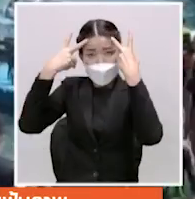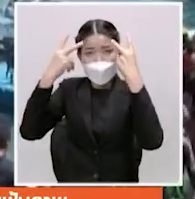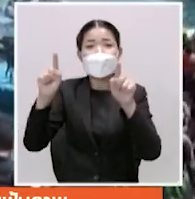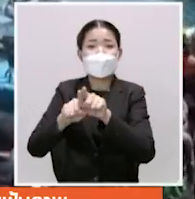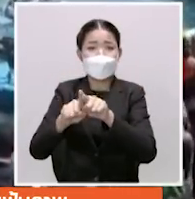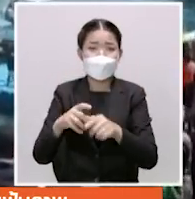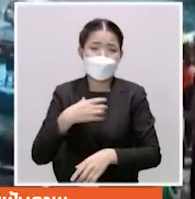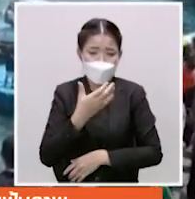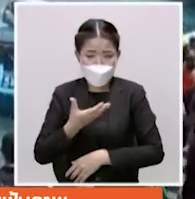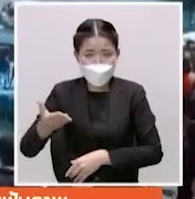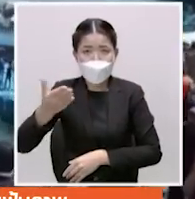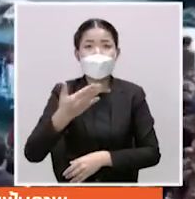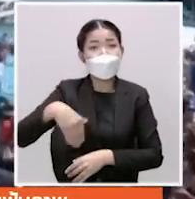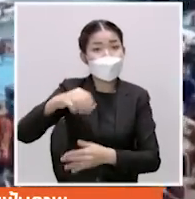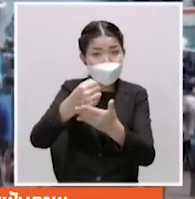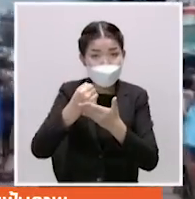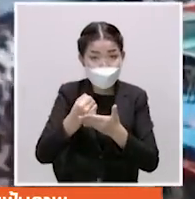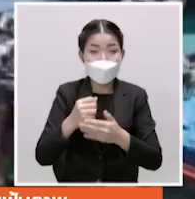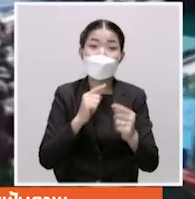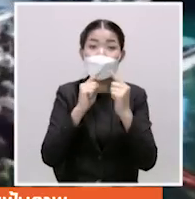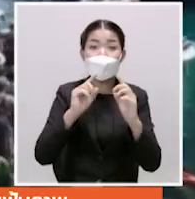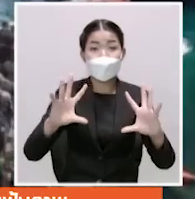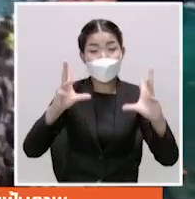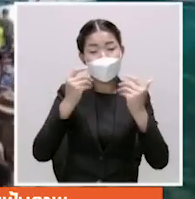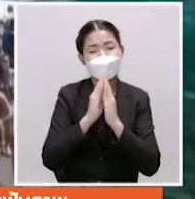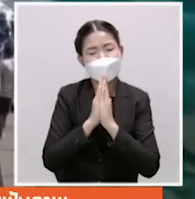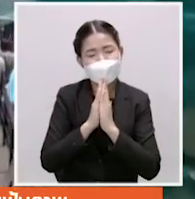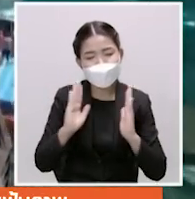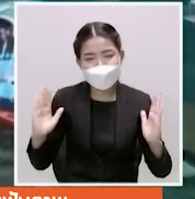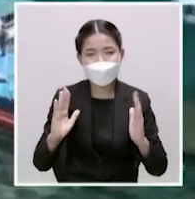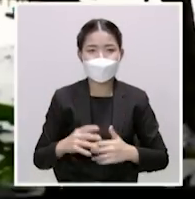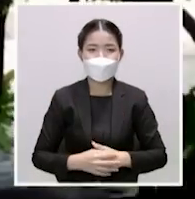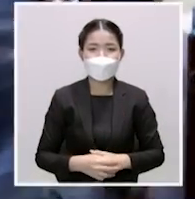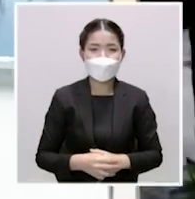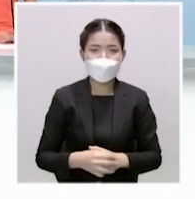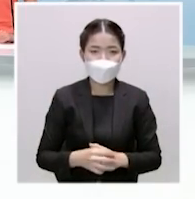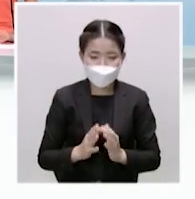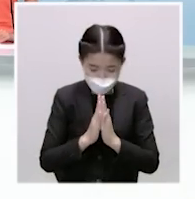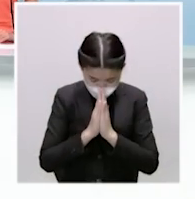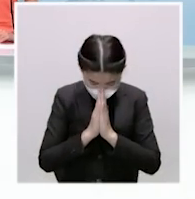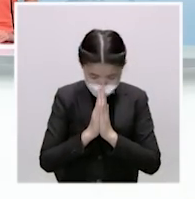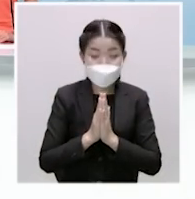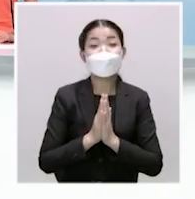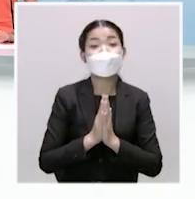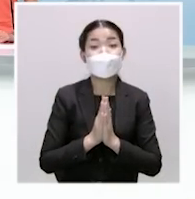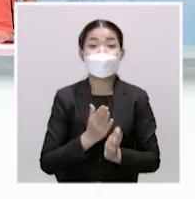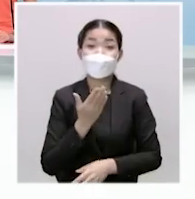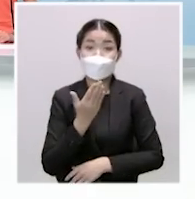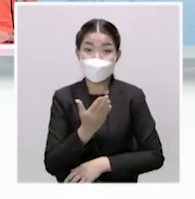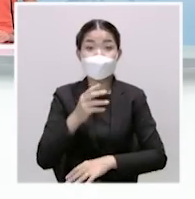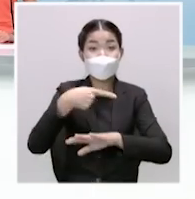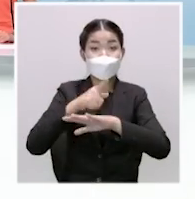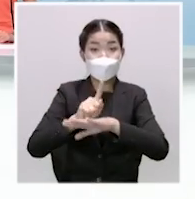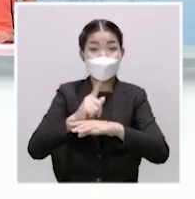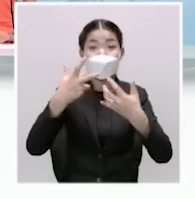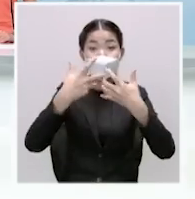ากได้และช่วยกันนะครับ ตรวจสอบเท่านี้ค่ะคุณชำนาญคะ ขอบคุณ มากนะคะ ขอบคุณมากครับ ค่ะคุณชำนาญศรีสวั